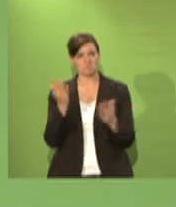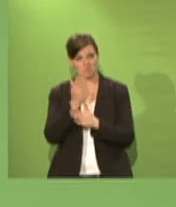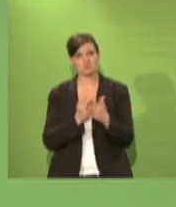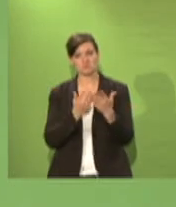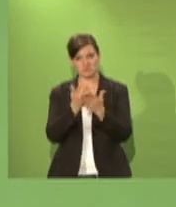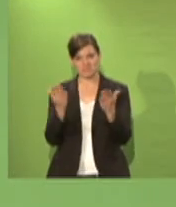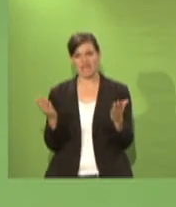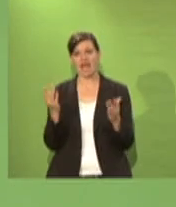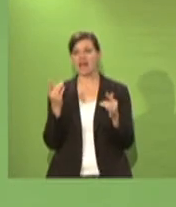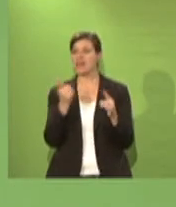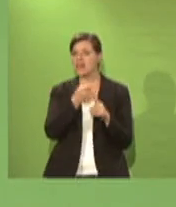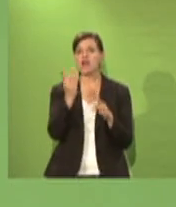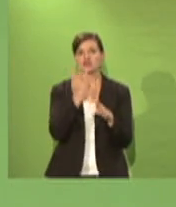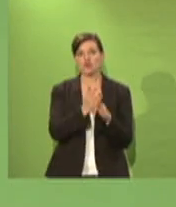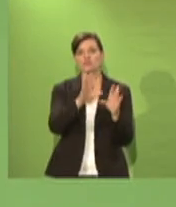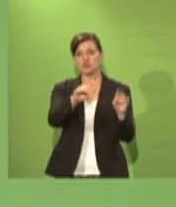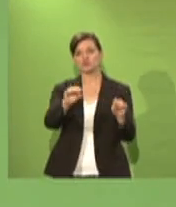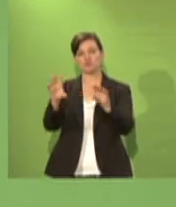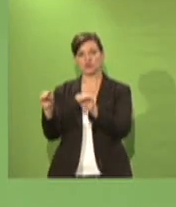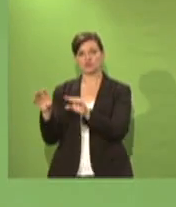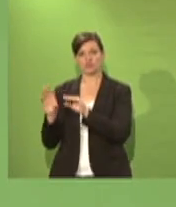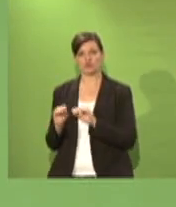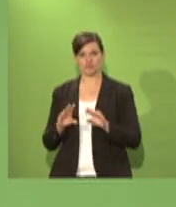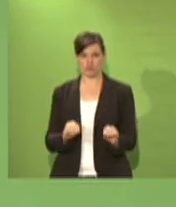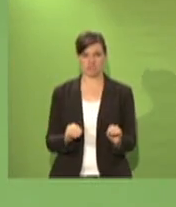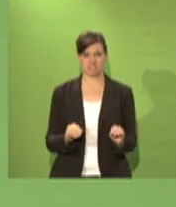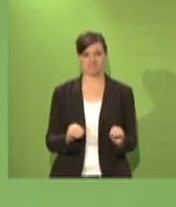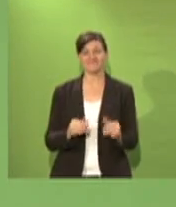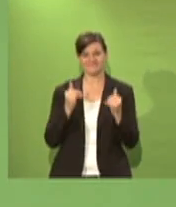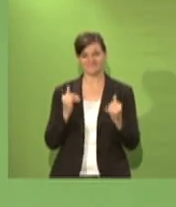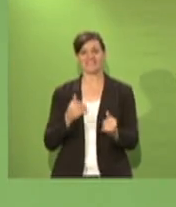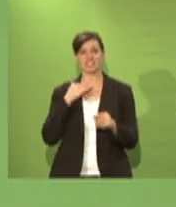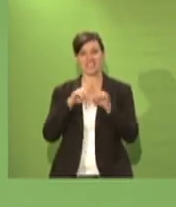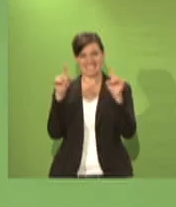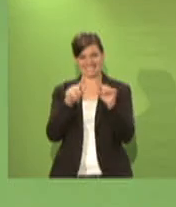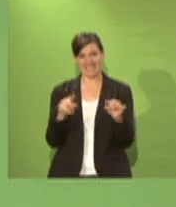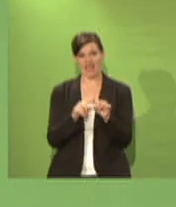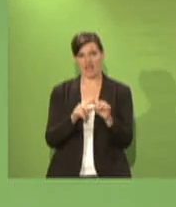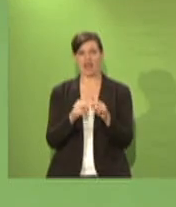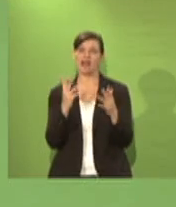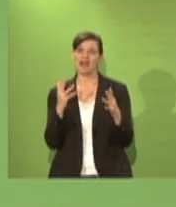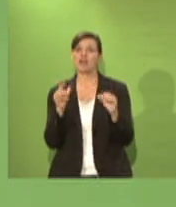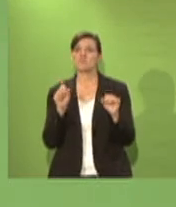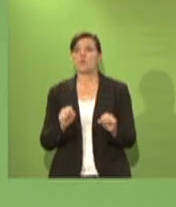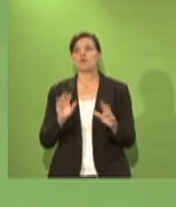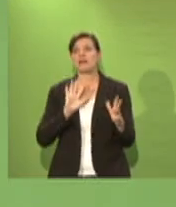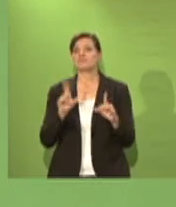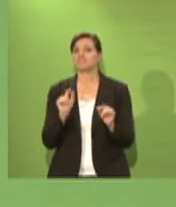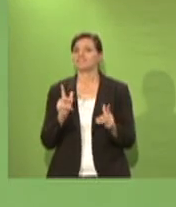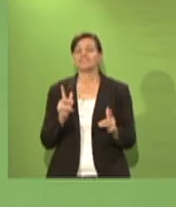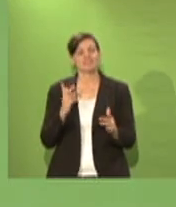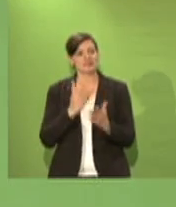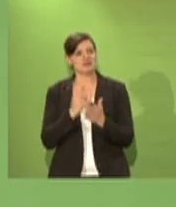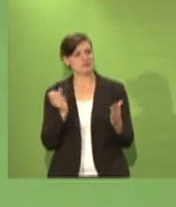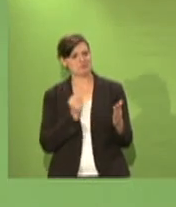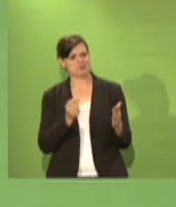in Teilen unserer Kreise etabliert. Und wir wollen mit diesem Genderstar, der ja durchaus mal ein Stolpersteinchen bildet, ein Bewusstsein schaffen.